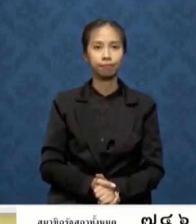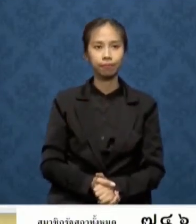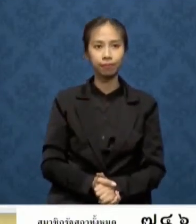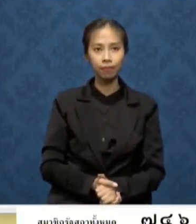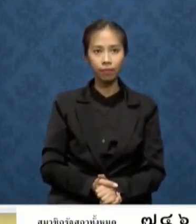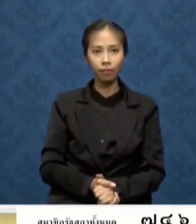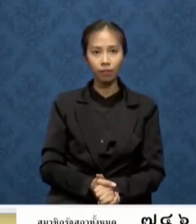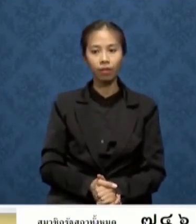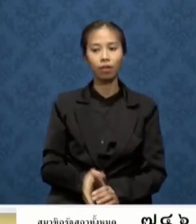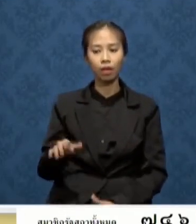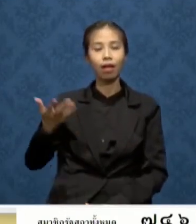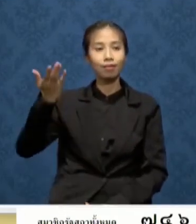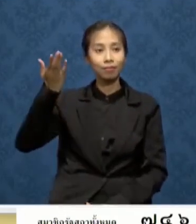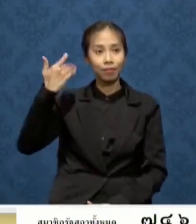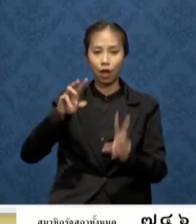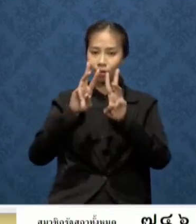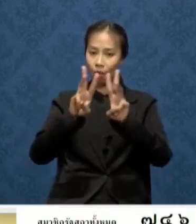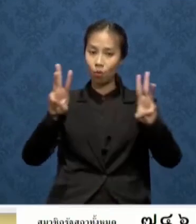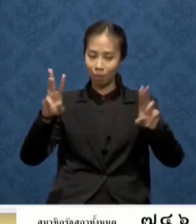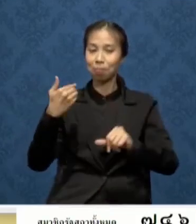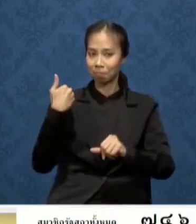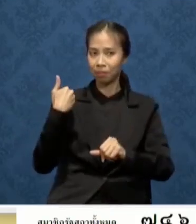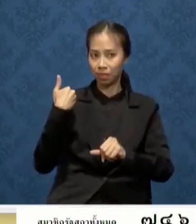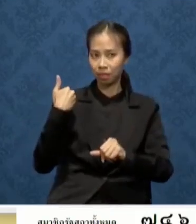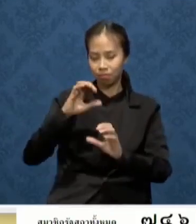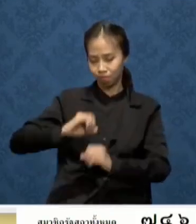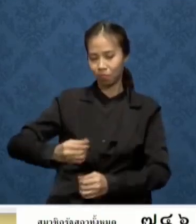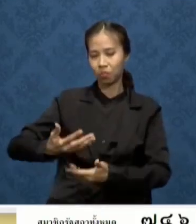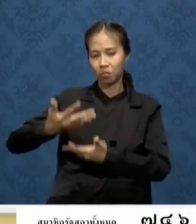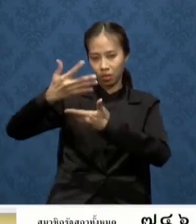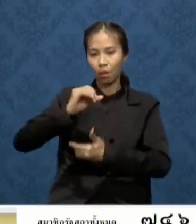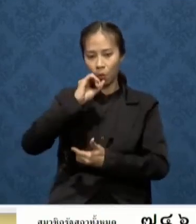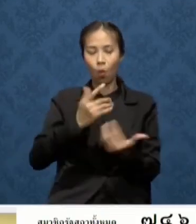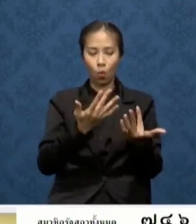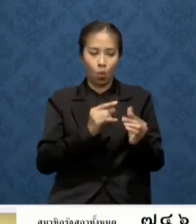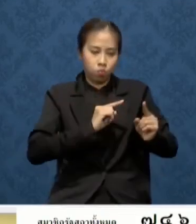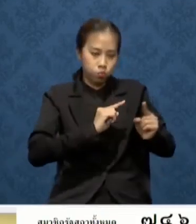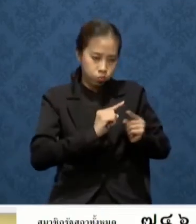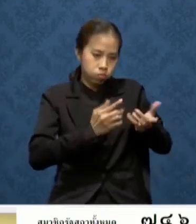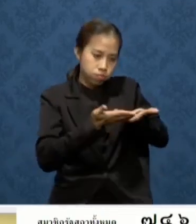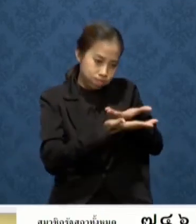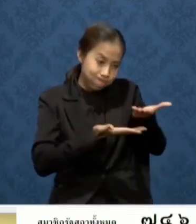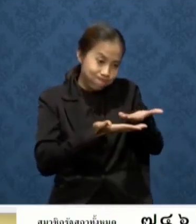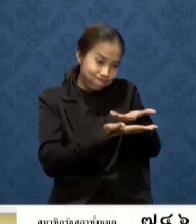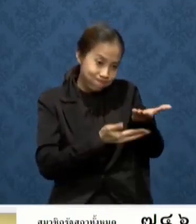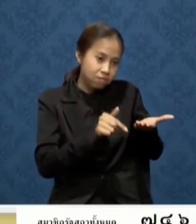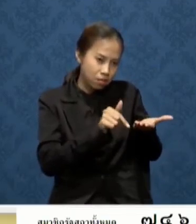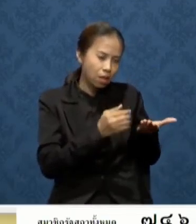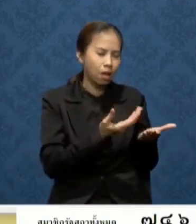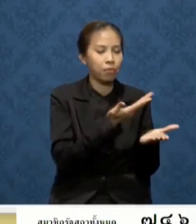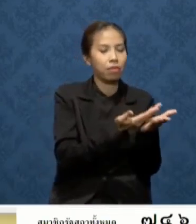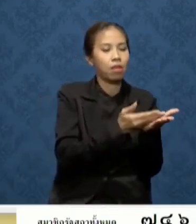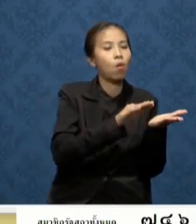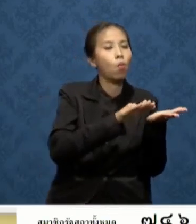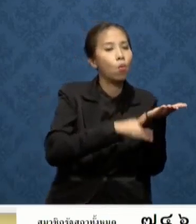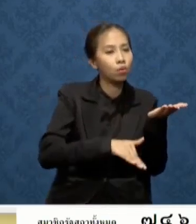ผักเพื่บไทยนะครัประกาศไ้ในเว็ไซต์อย่เป็ทางการนะครับว่าจะเร่งเจราจาเพื่อningenดราค